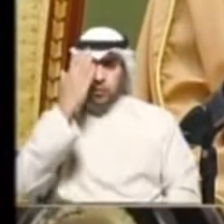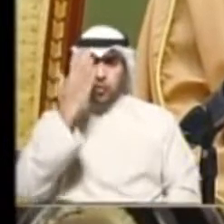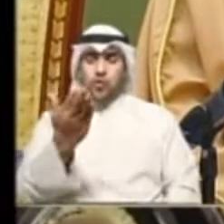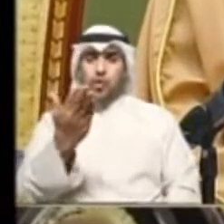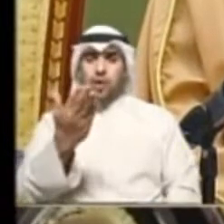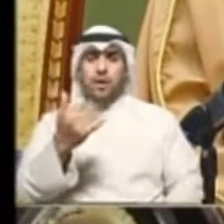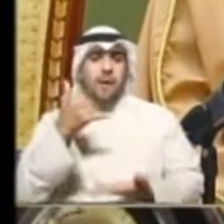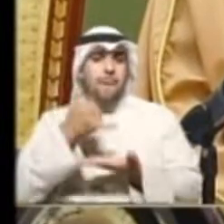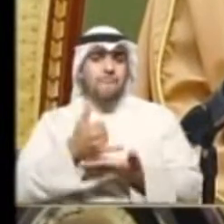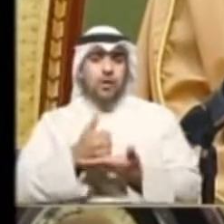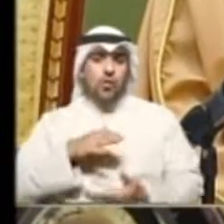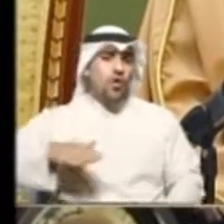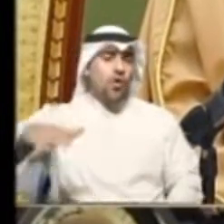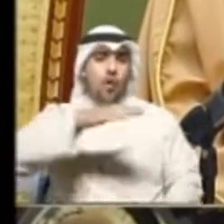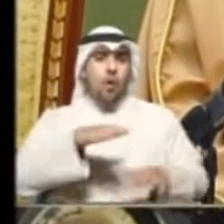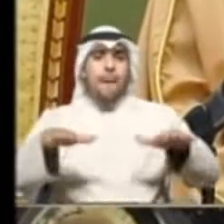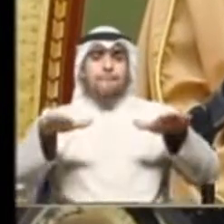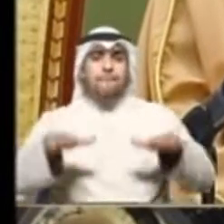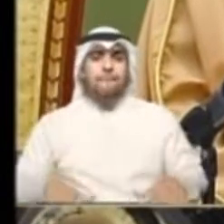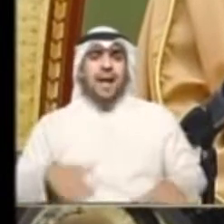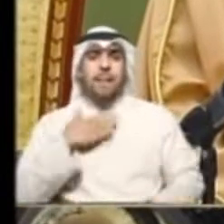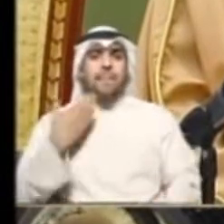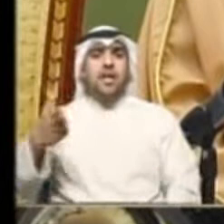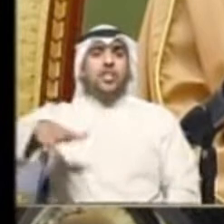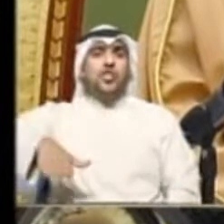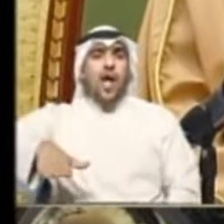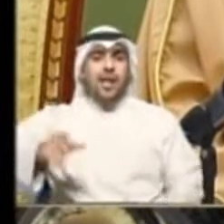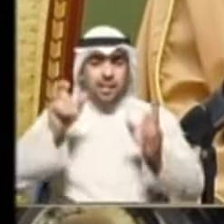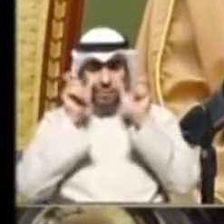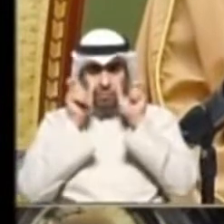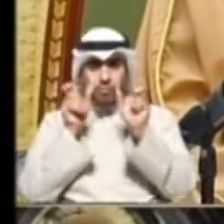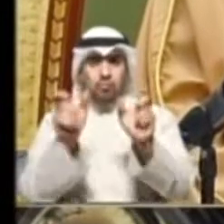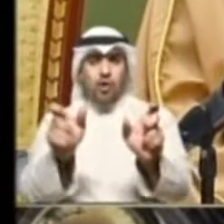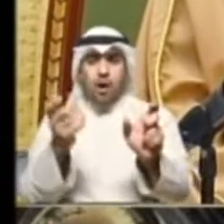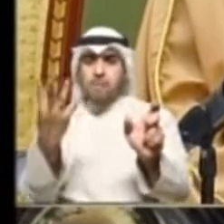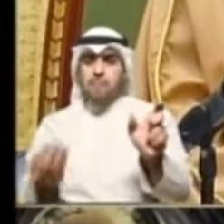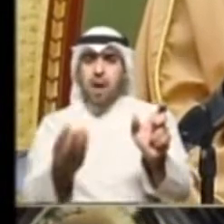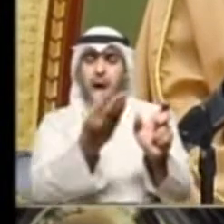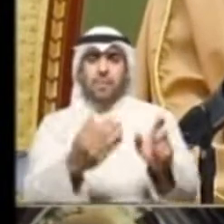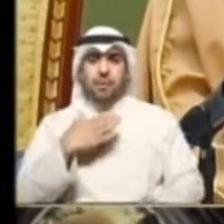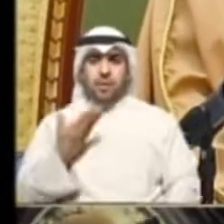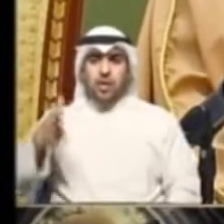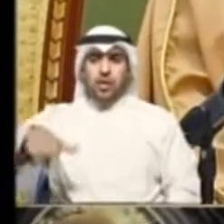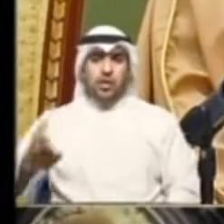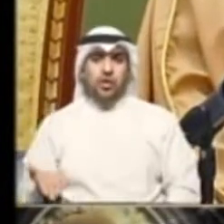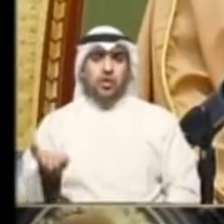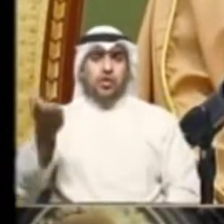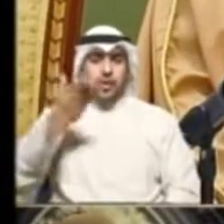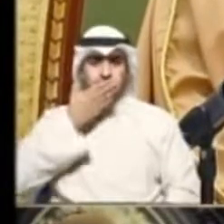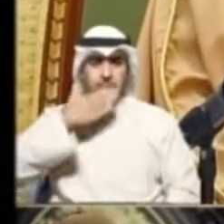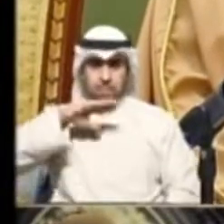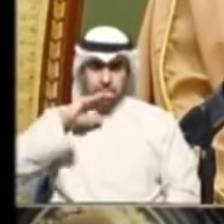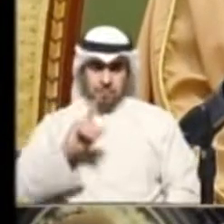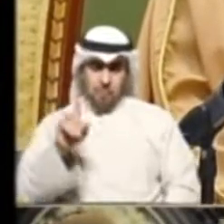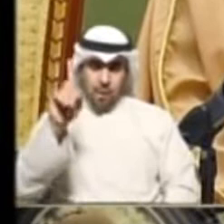قاموا برعايتكم الأخوة الكرام الأمناء